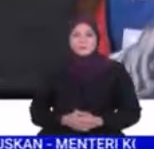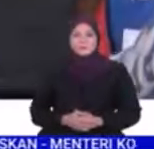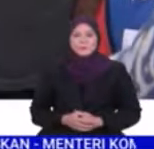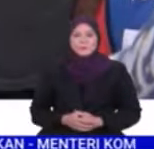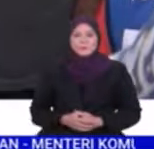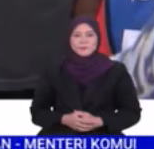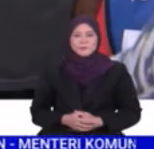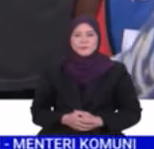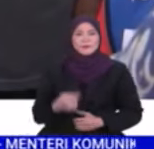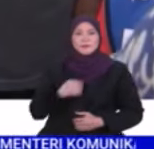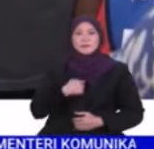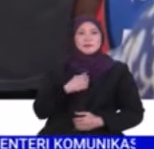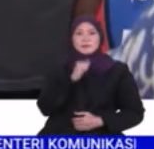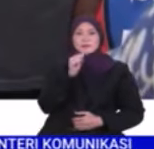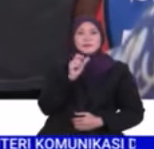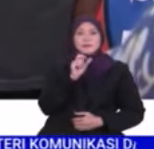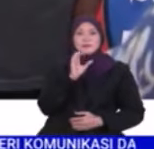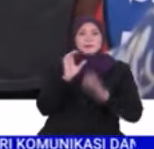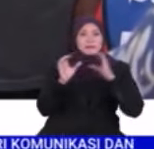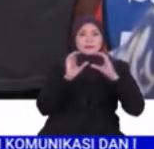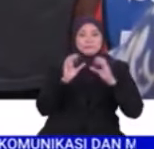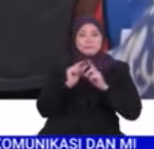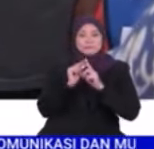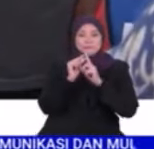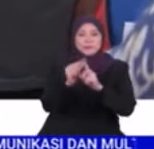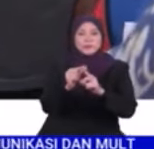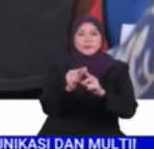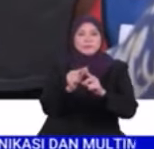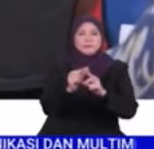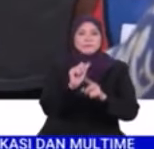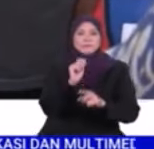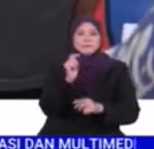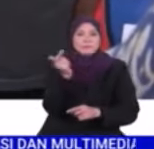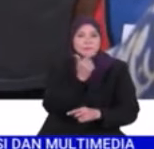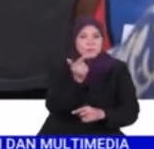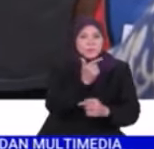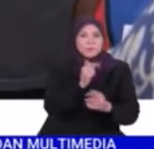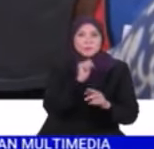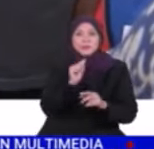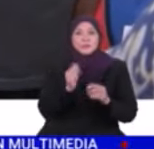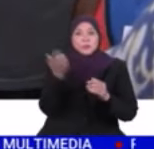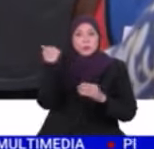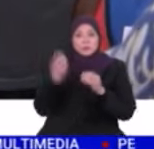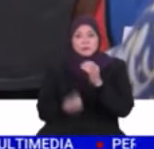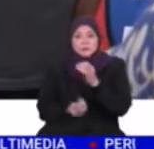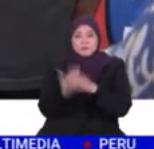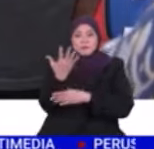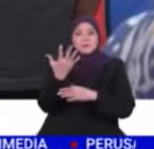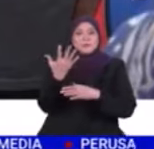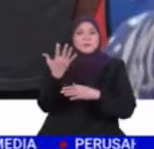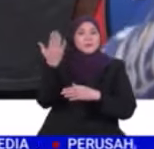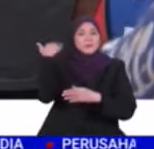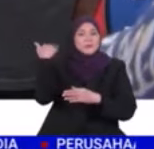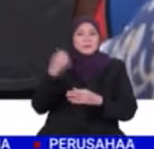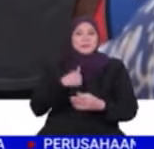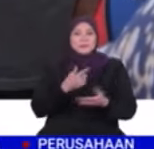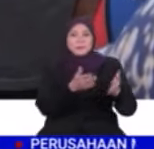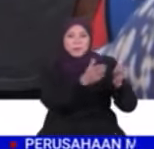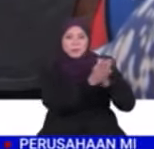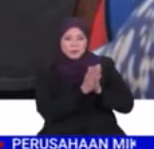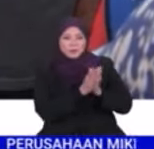Saya tak kata enggan. Saya tak pernah kata enggan. Waktu perkara ini dibangkitkan dulu, saya minta Kementerian